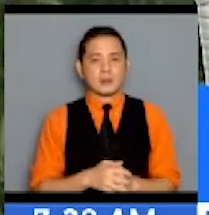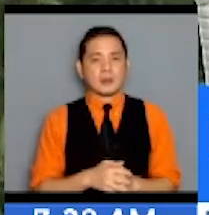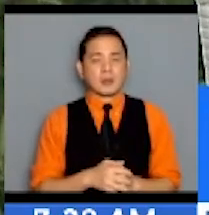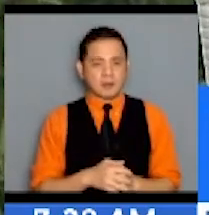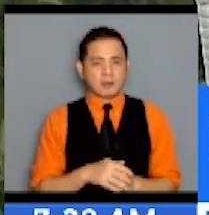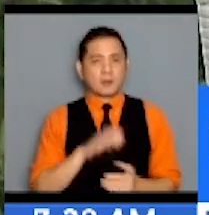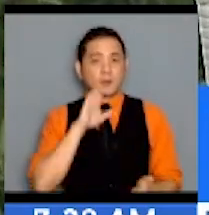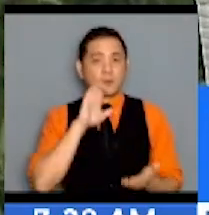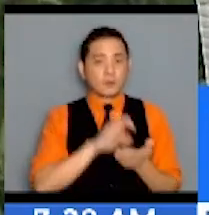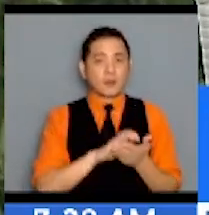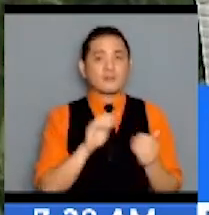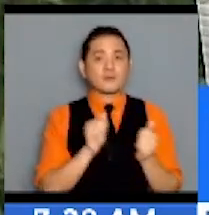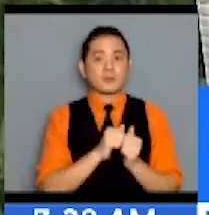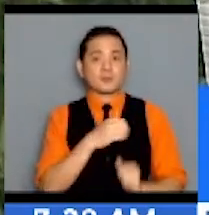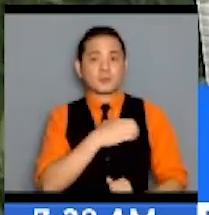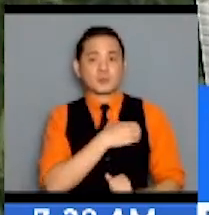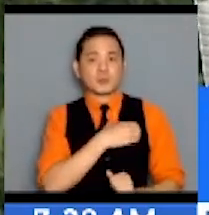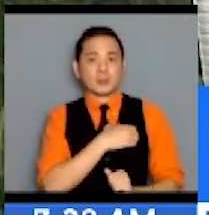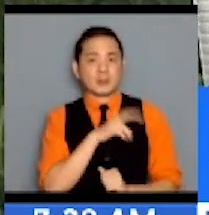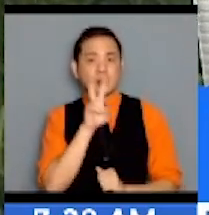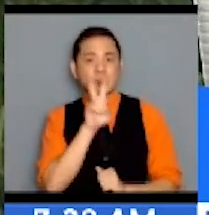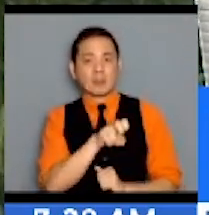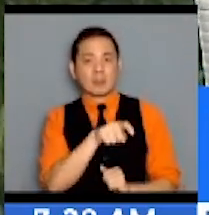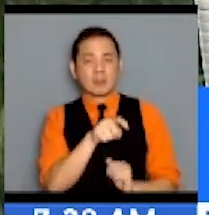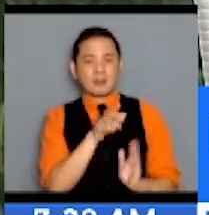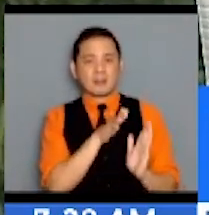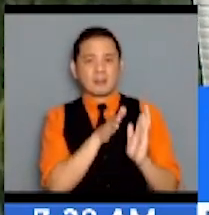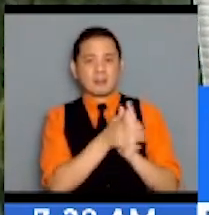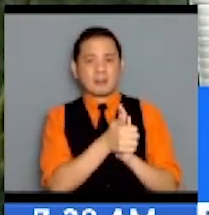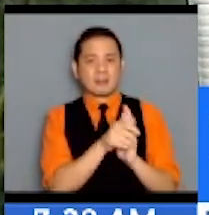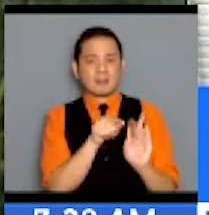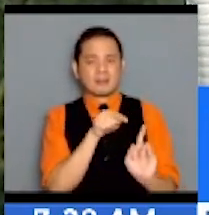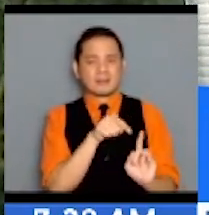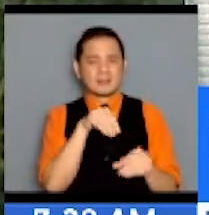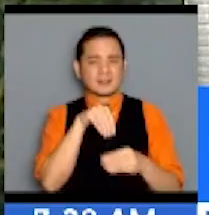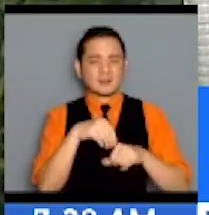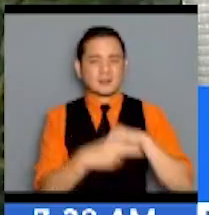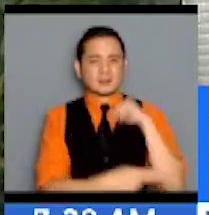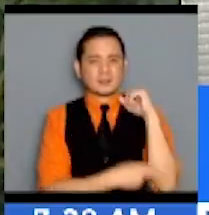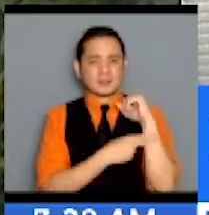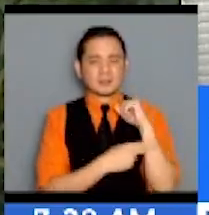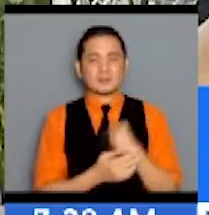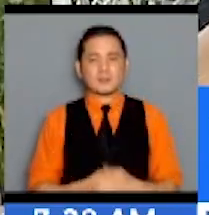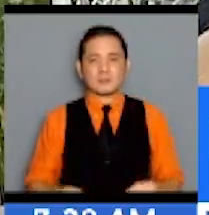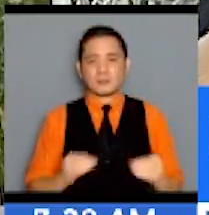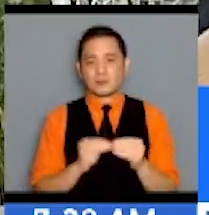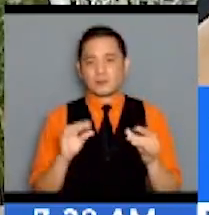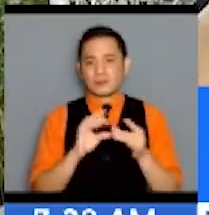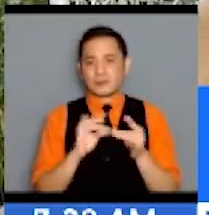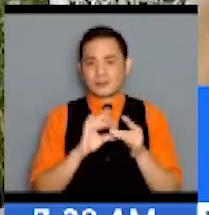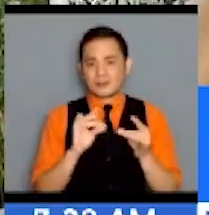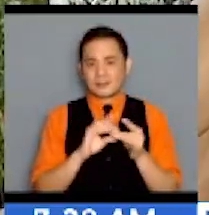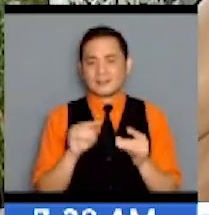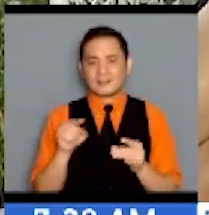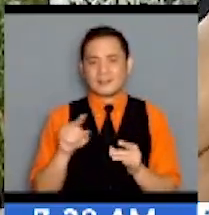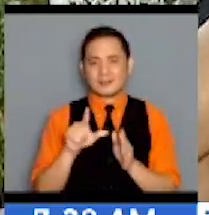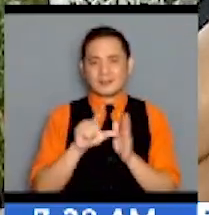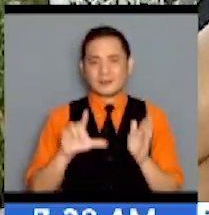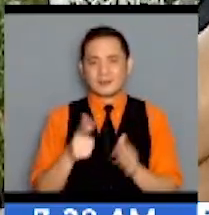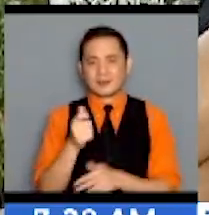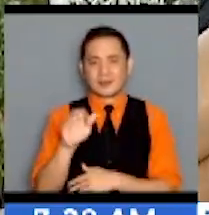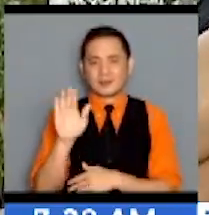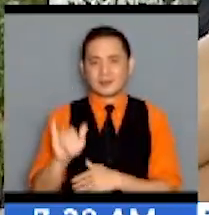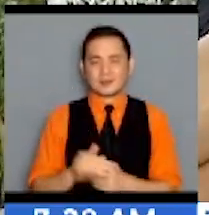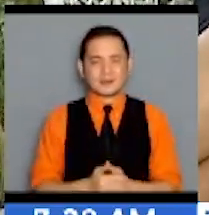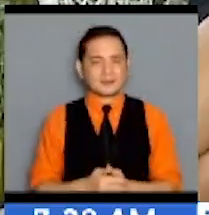iba pang issue sa pangangaliwa ang tatalakayin natin sa Kapuso sa Batas. Good morning, Atty. Gabi. Magandang umaga din sa'yo.